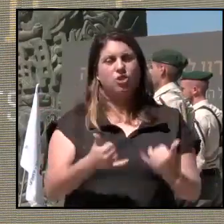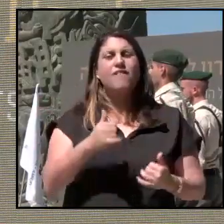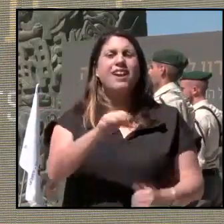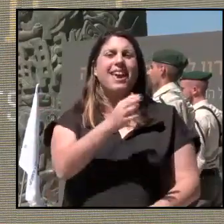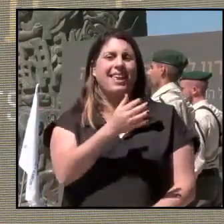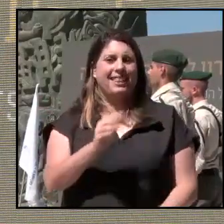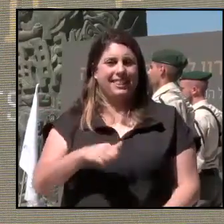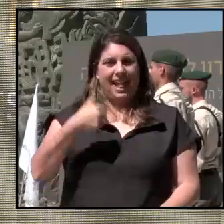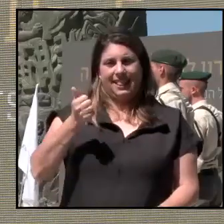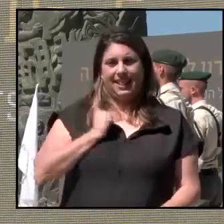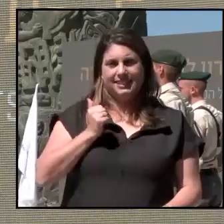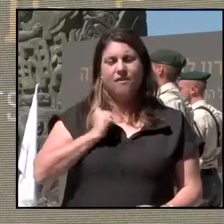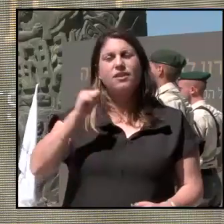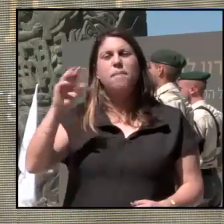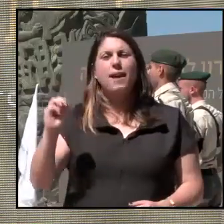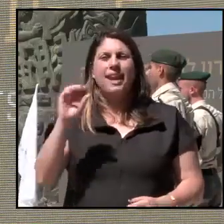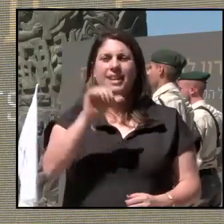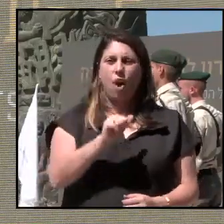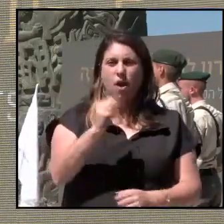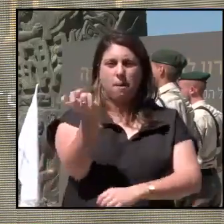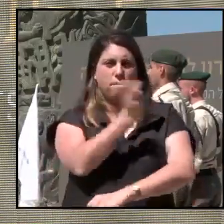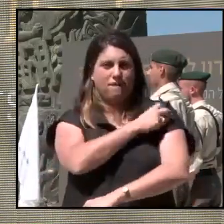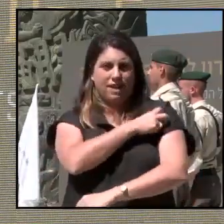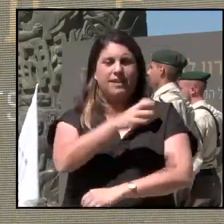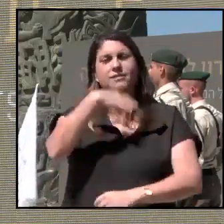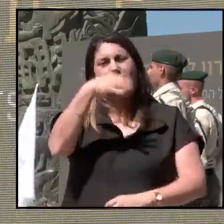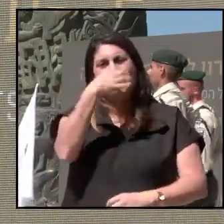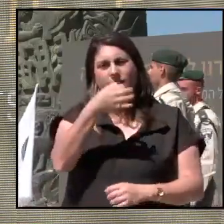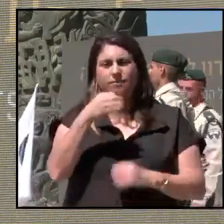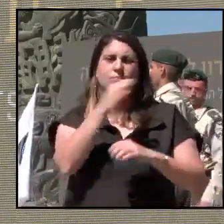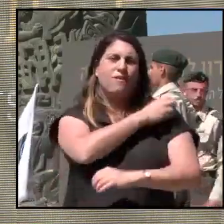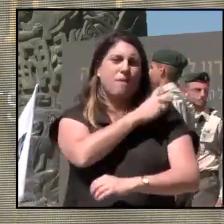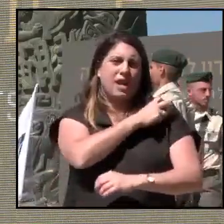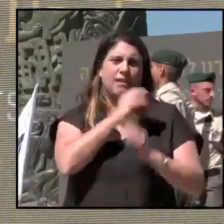אליהו, מפקד בסיס משמר הגבול בית חורון, לשאת דברים.